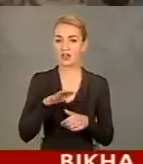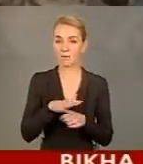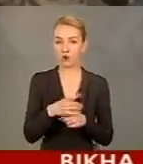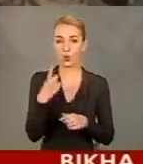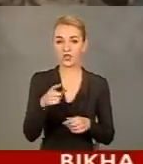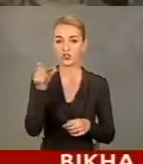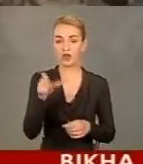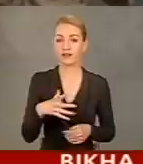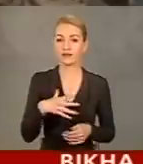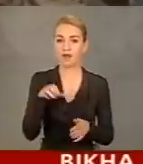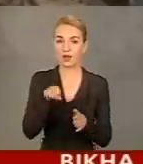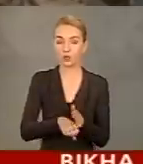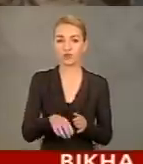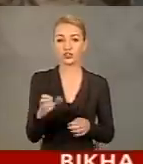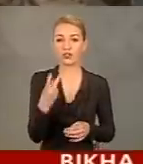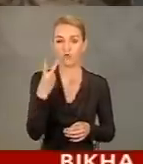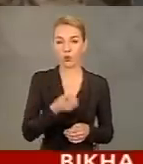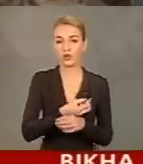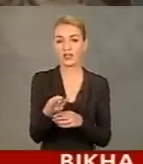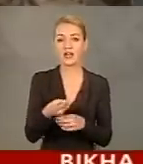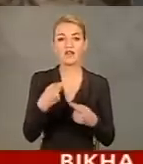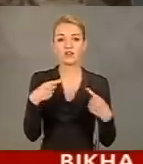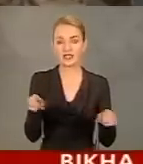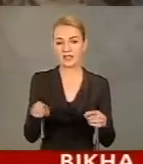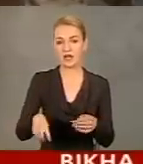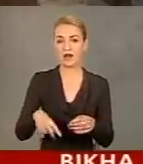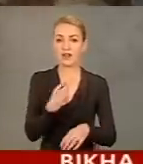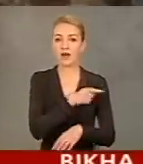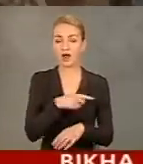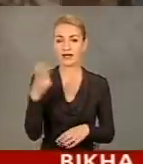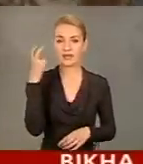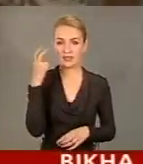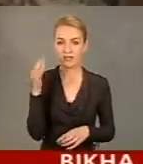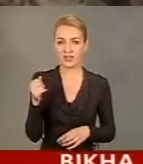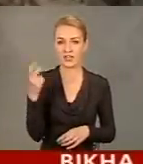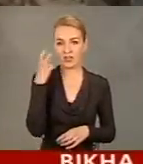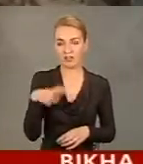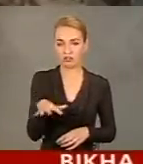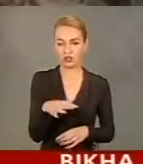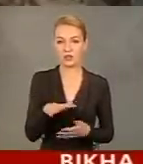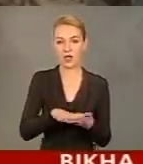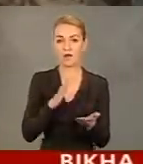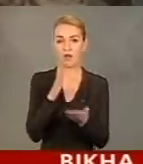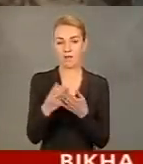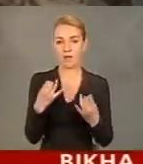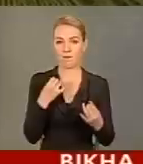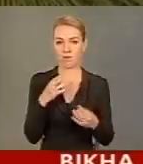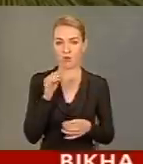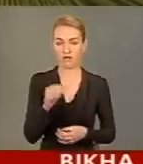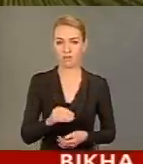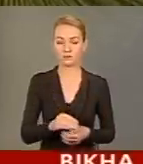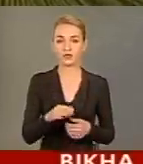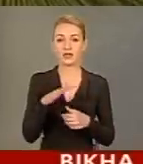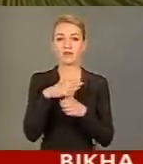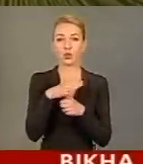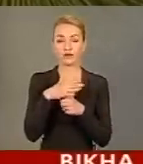загинув, ще 2 наразі доправили в різні лікарні Києва і Київщини. Далі прошу послухати пряму мову. Вертольот